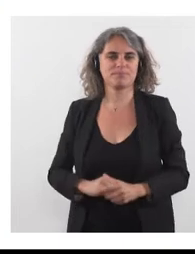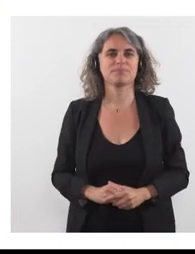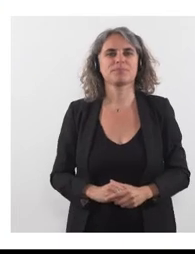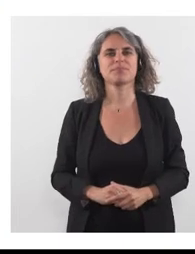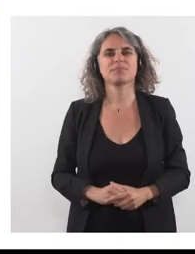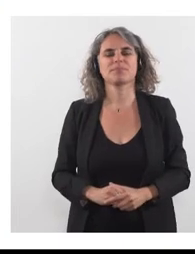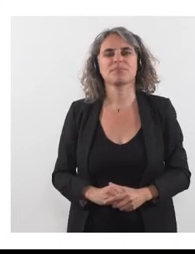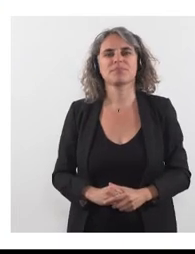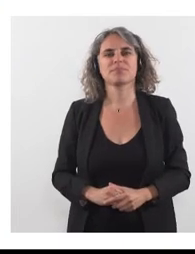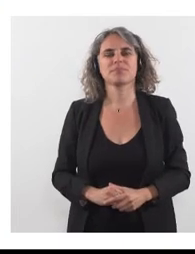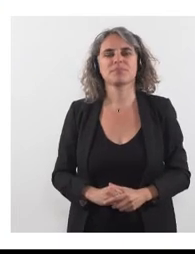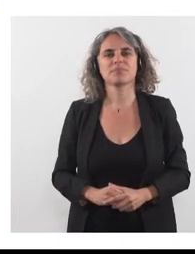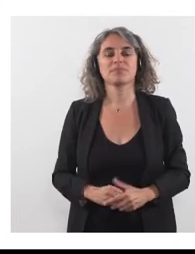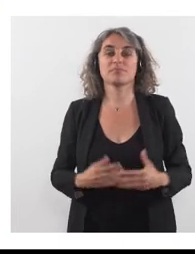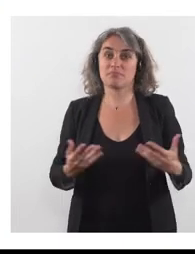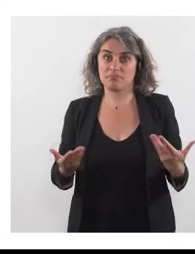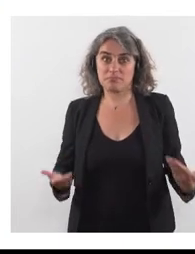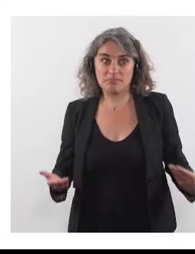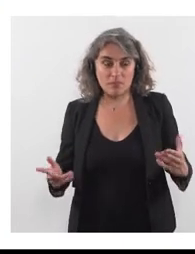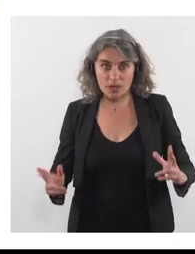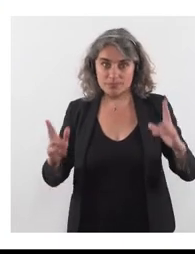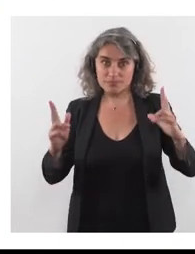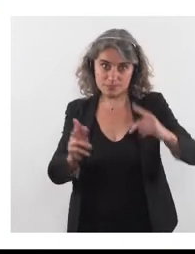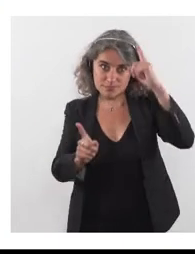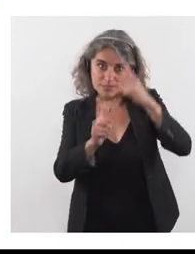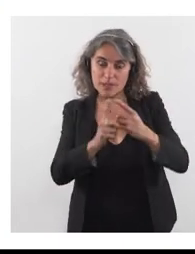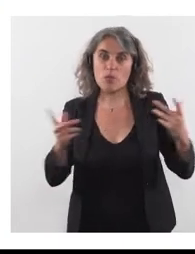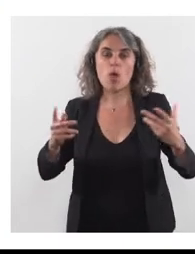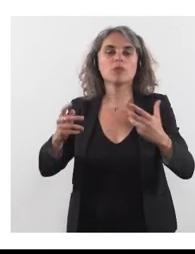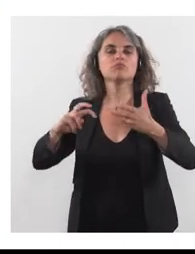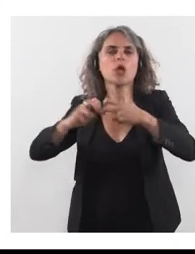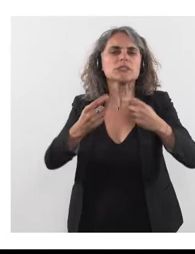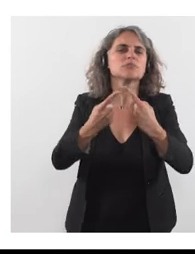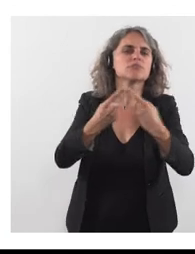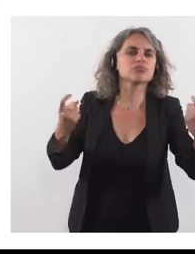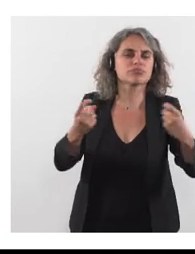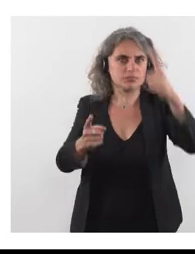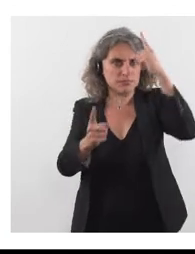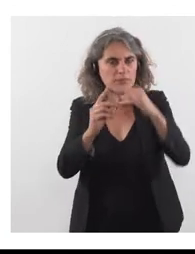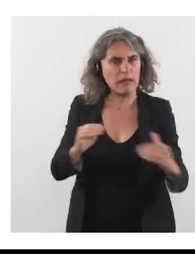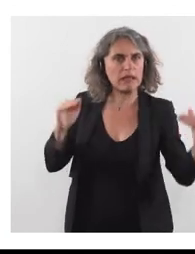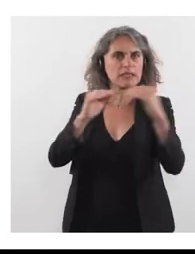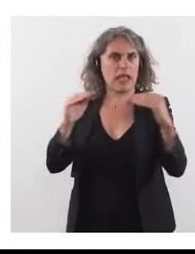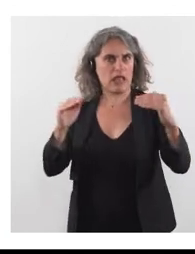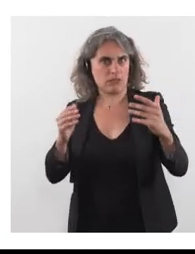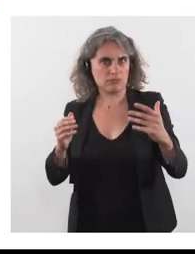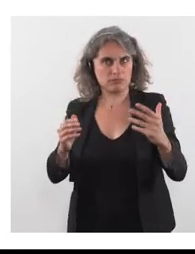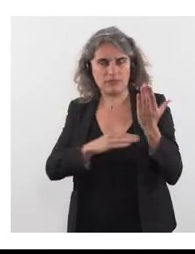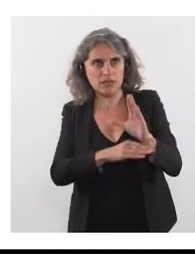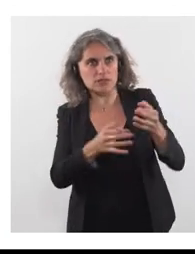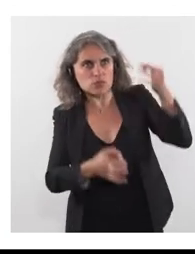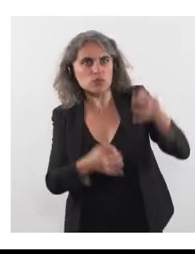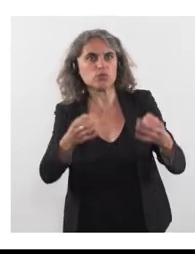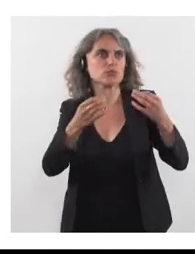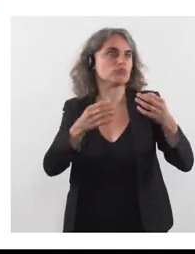vise à débattre du rôle des organismes de promotion de l'égalité de traitement devant les juridictions,